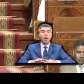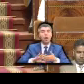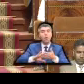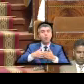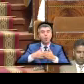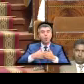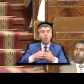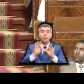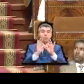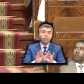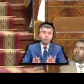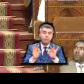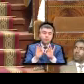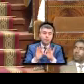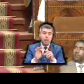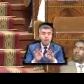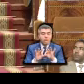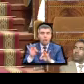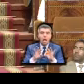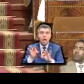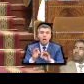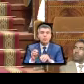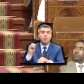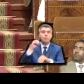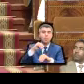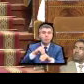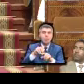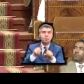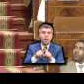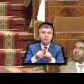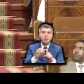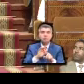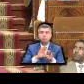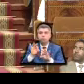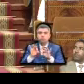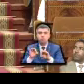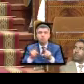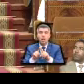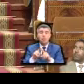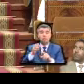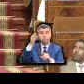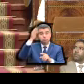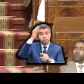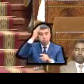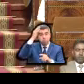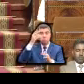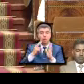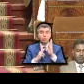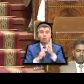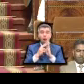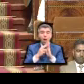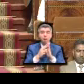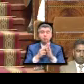وعن باقي الإجراءات الأخرى ككيفية توزيع خارطة الكفاءات والأطر على